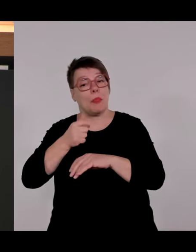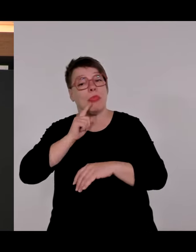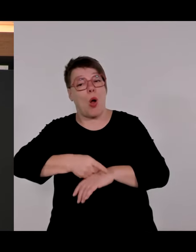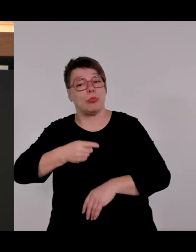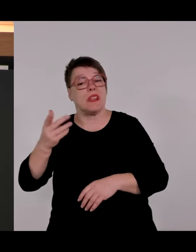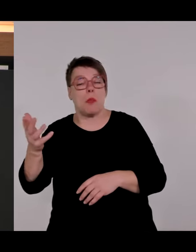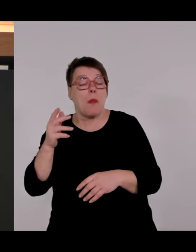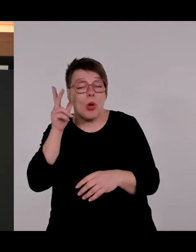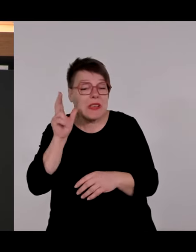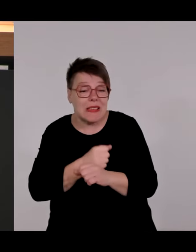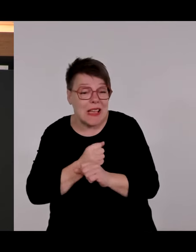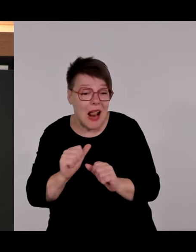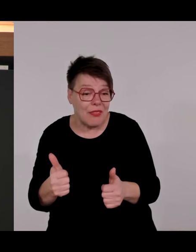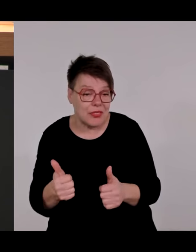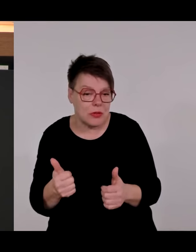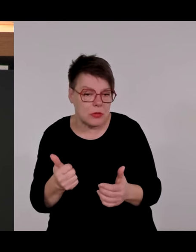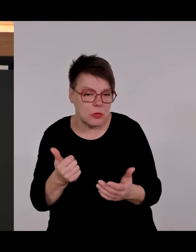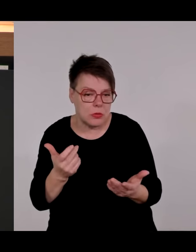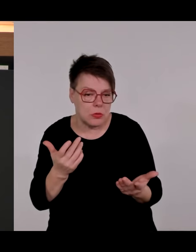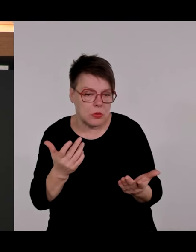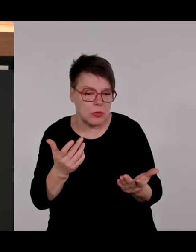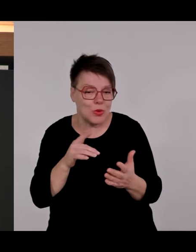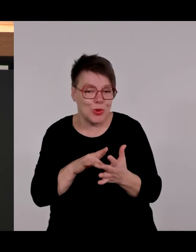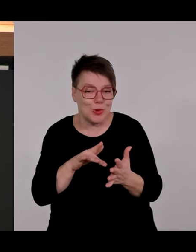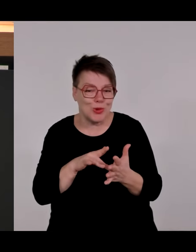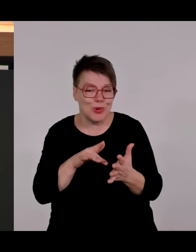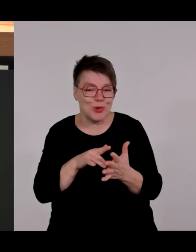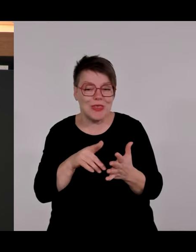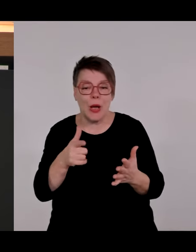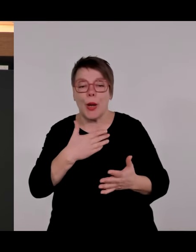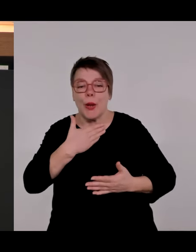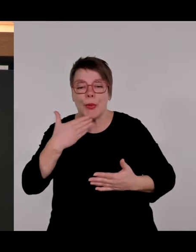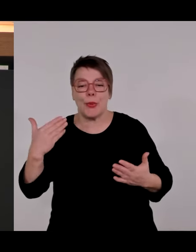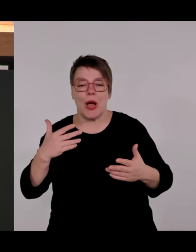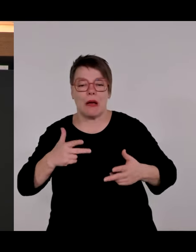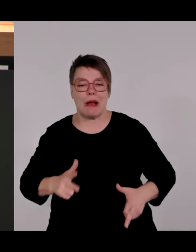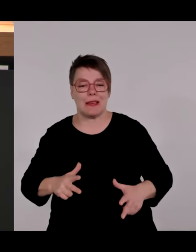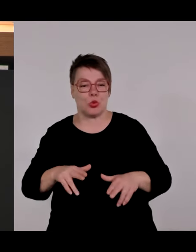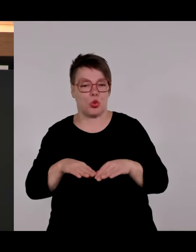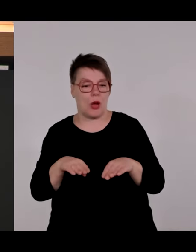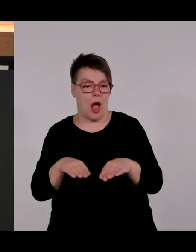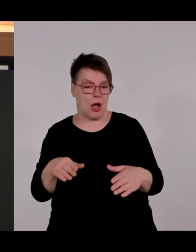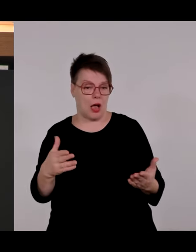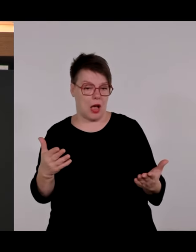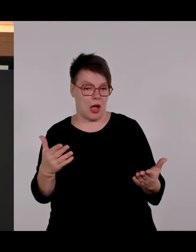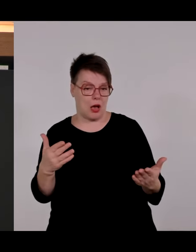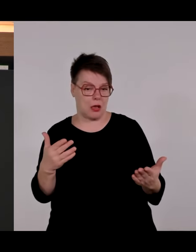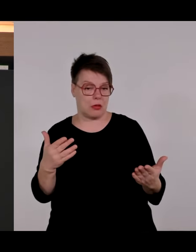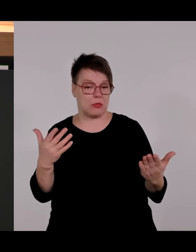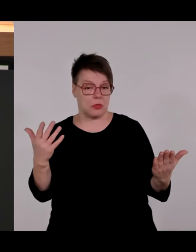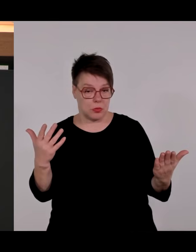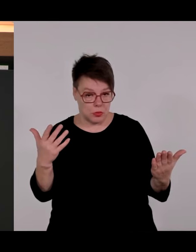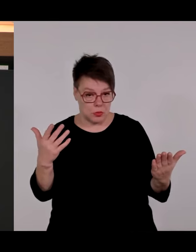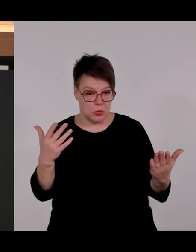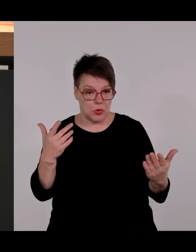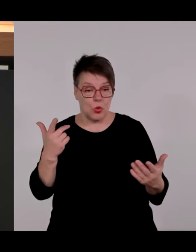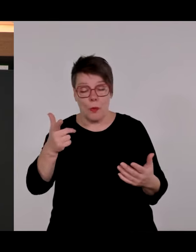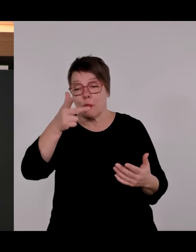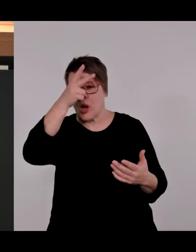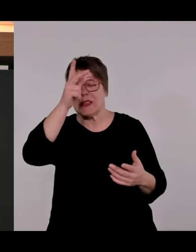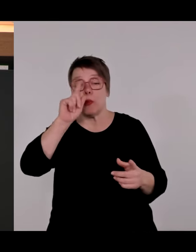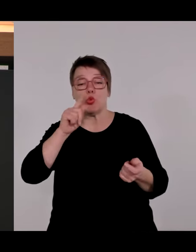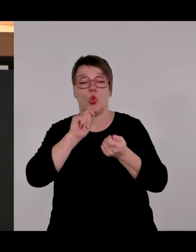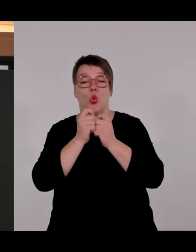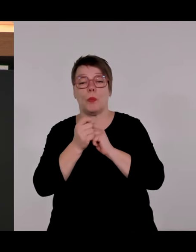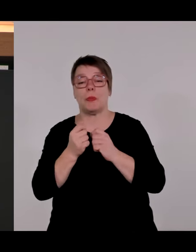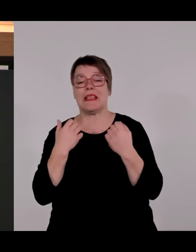künftig einen Polizisten. Aber das wissen wir alle, ist natürlich Quatsch. Auch mehr Einsatzstunden helfen leider nicht,